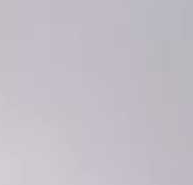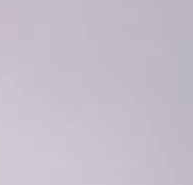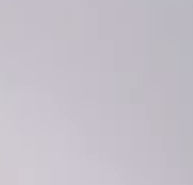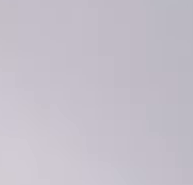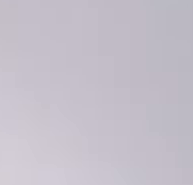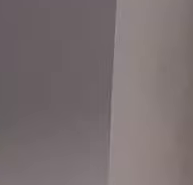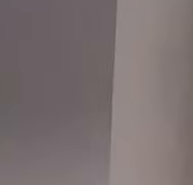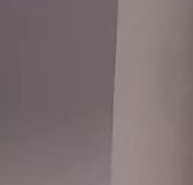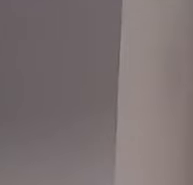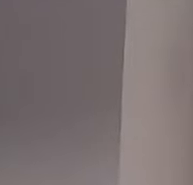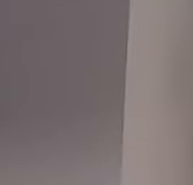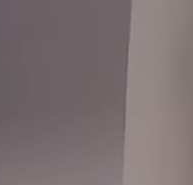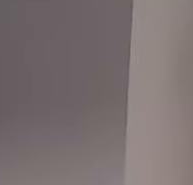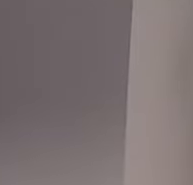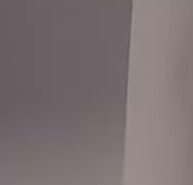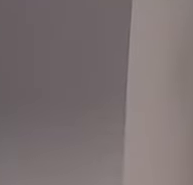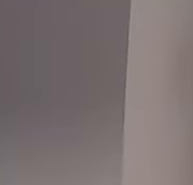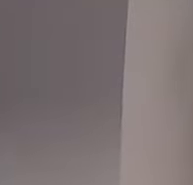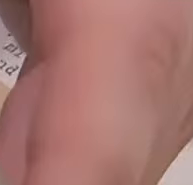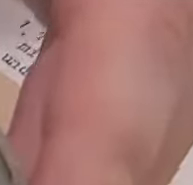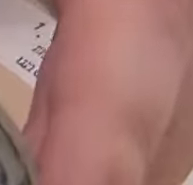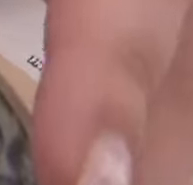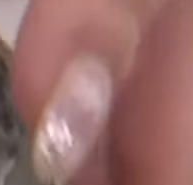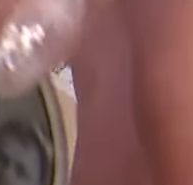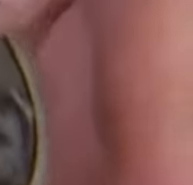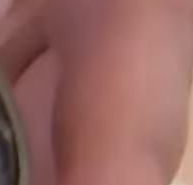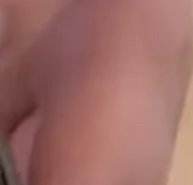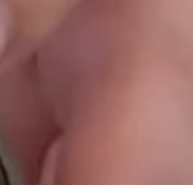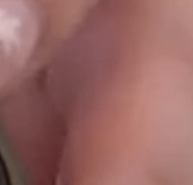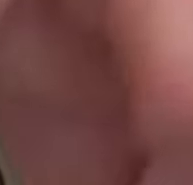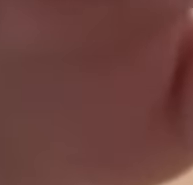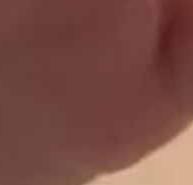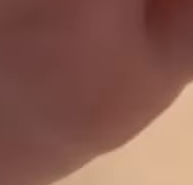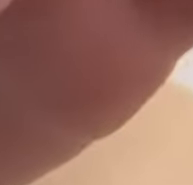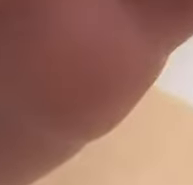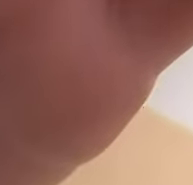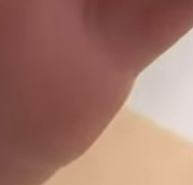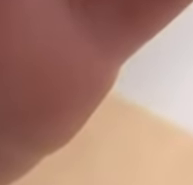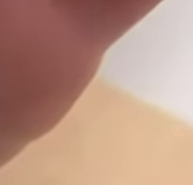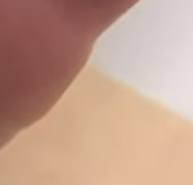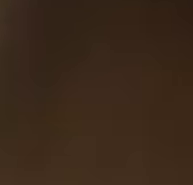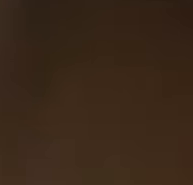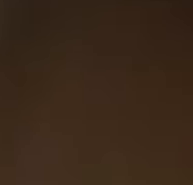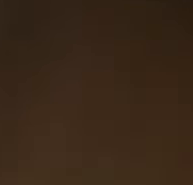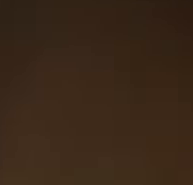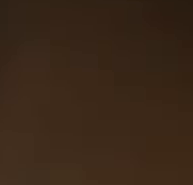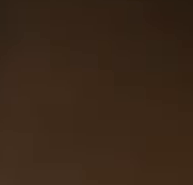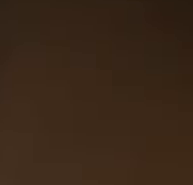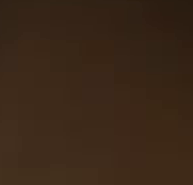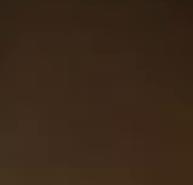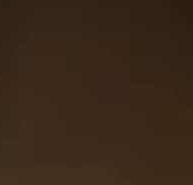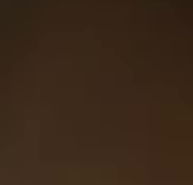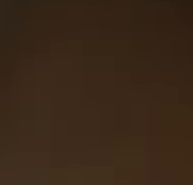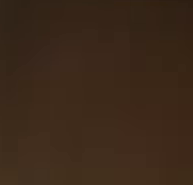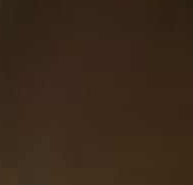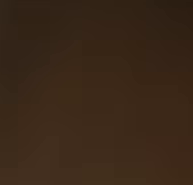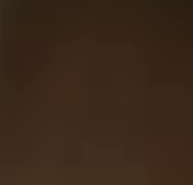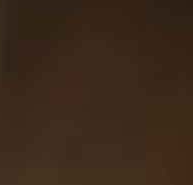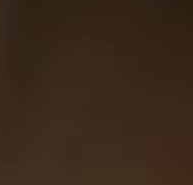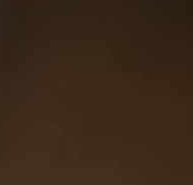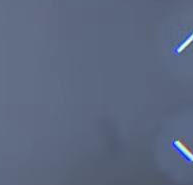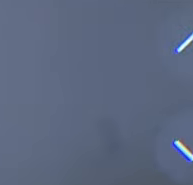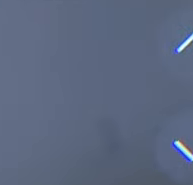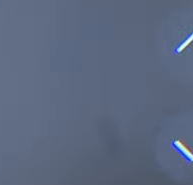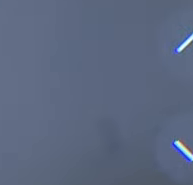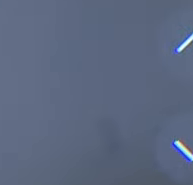YouTube und TikTok Einblick in ihre Arbeit. Sie wollen Interesse für einzelne Biografien wecken, aber auch für die Beschäftigung mit einer